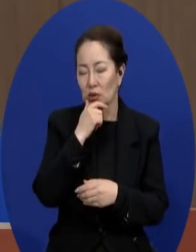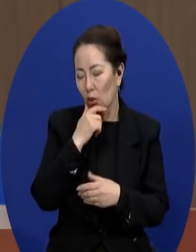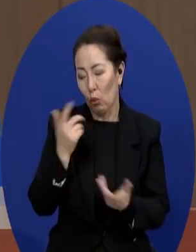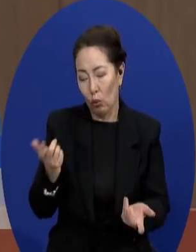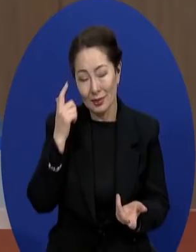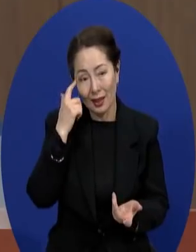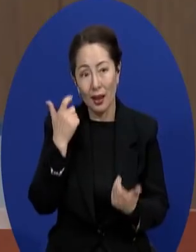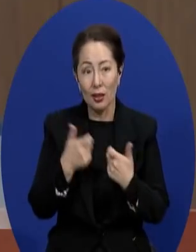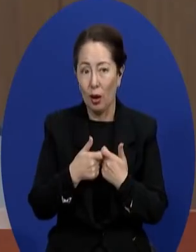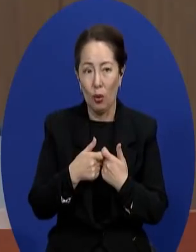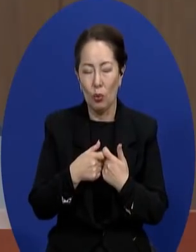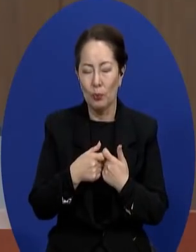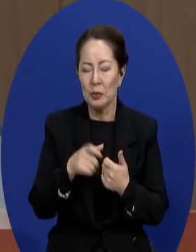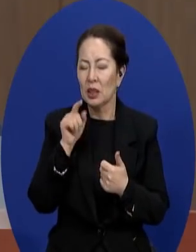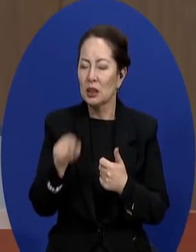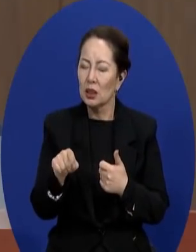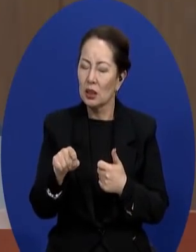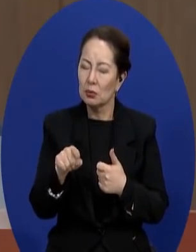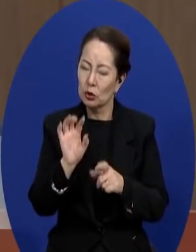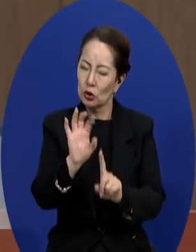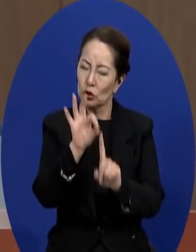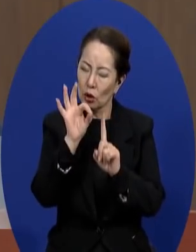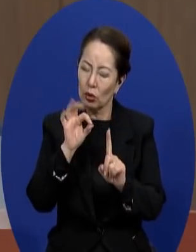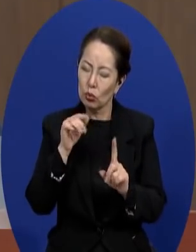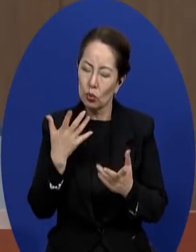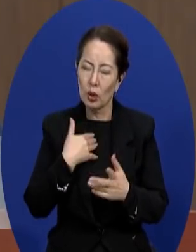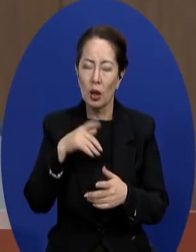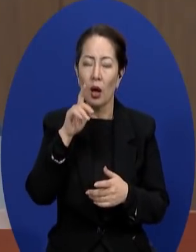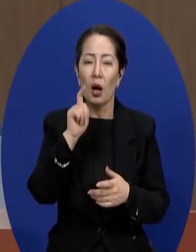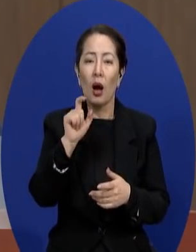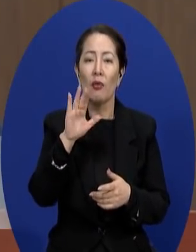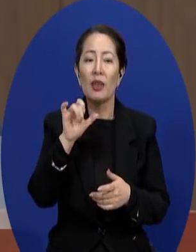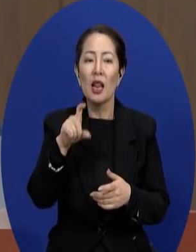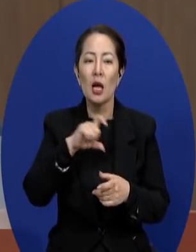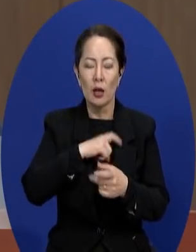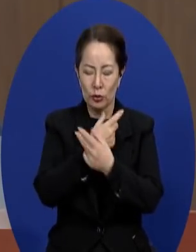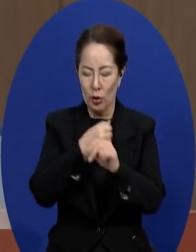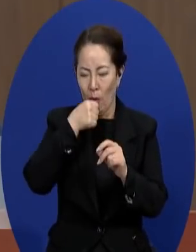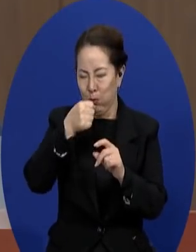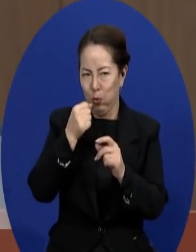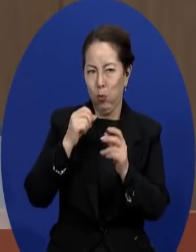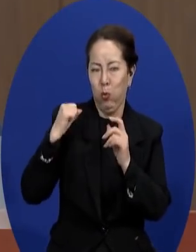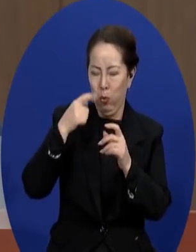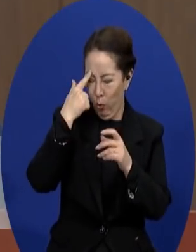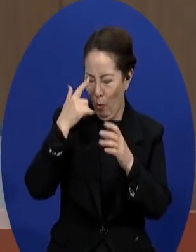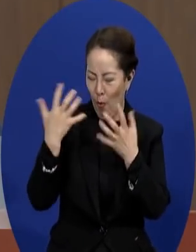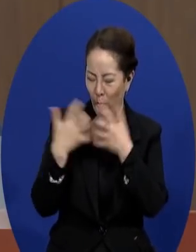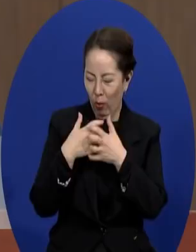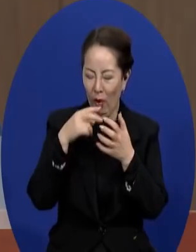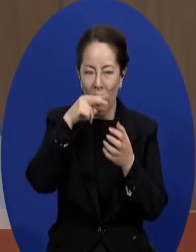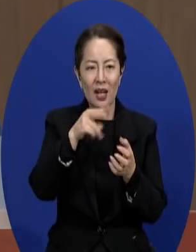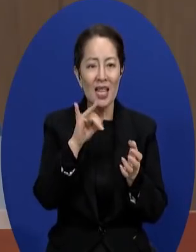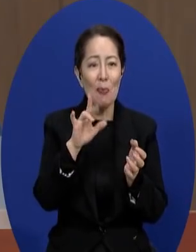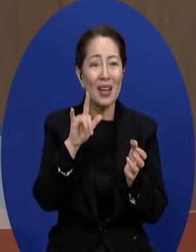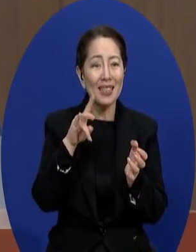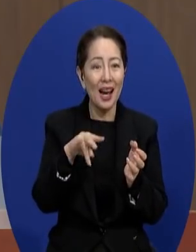байна. Хоёрдугаар бидний сонгож хэрэгжүүлсэн хэвлийн эрхчлөлийн онол буюу либертар онол маань Монголын нөхцөлд итээшин зогсохдоо